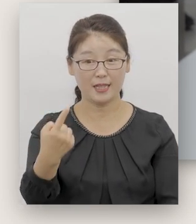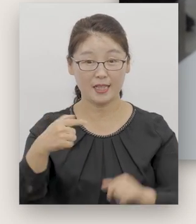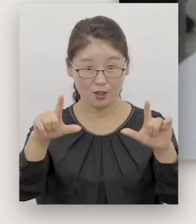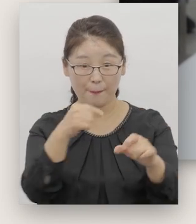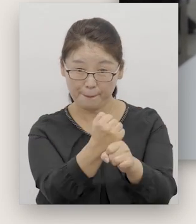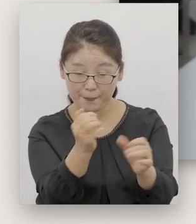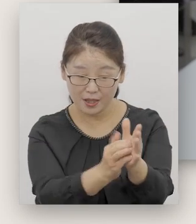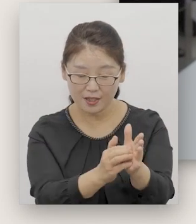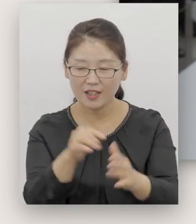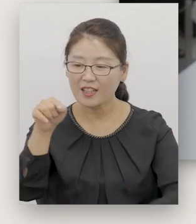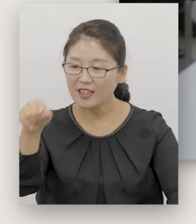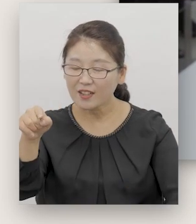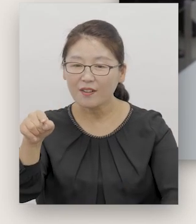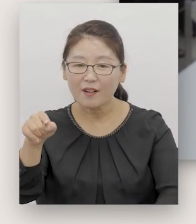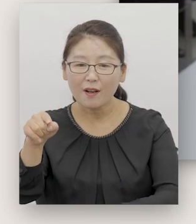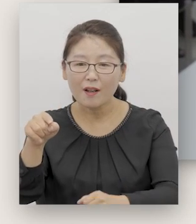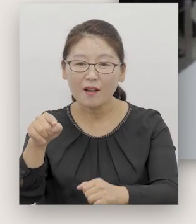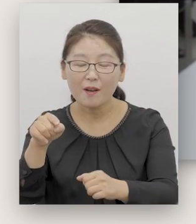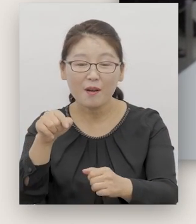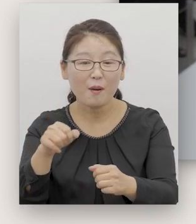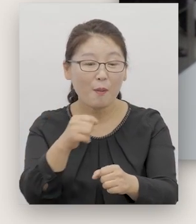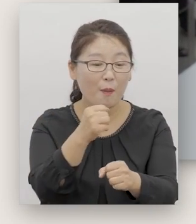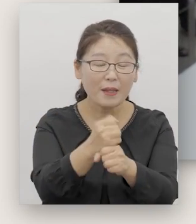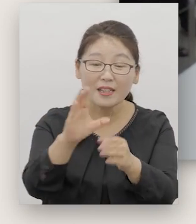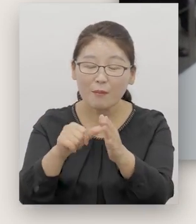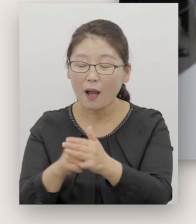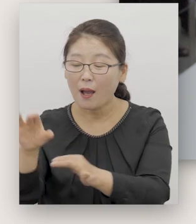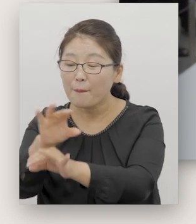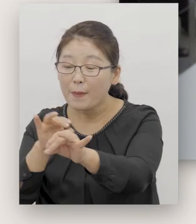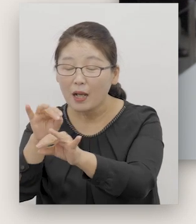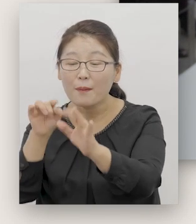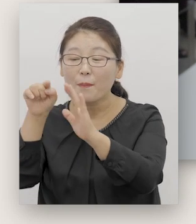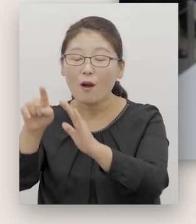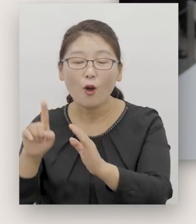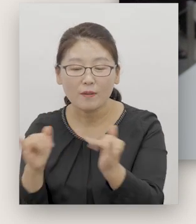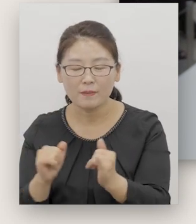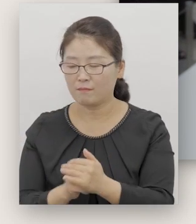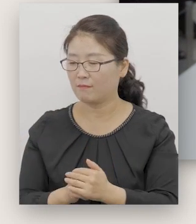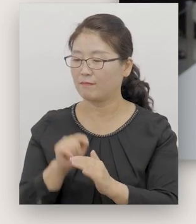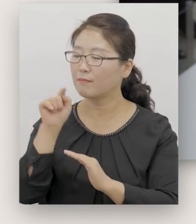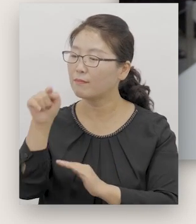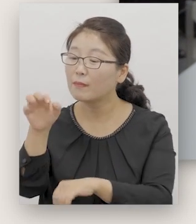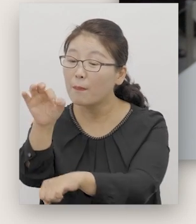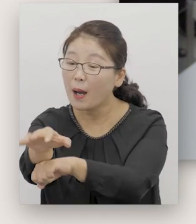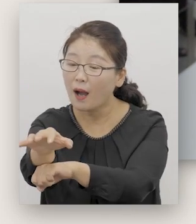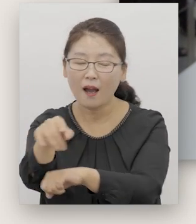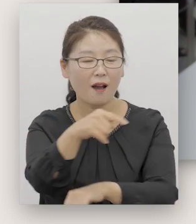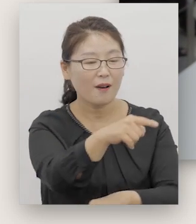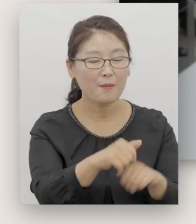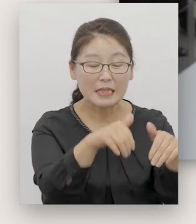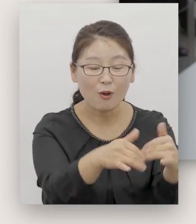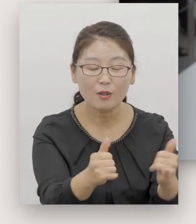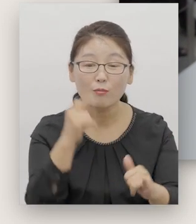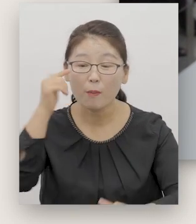이 작업을 이제 만들기 위해서 누군가가 백화점에 가서 사려고 하면은 이 작업이 워낙 유명해졌던 터라 아, 마르셀